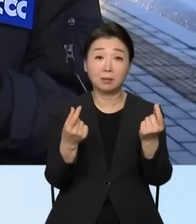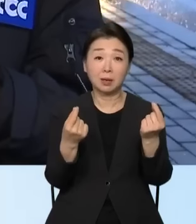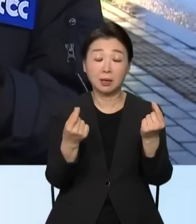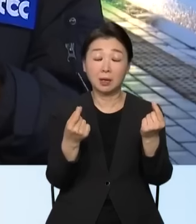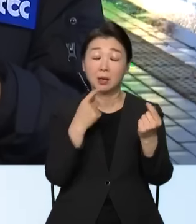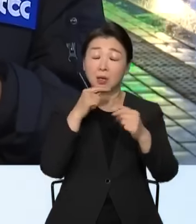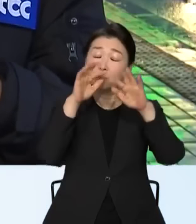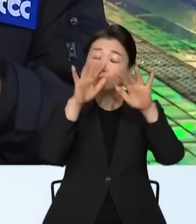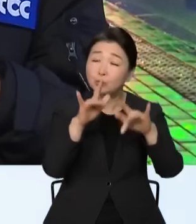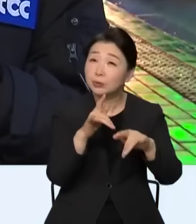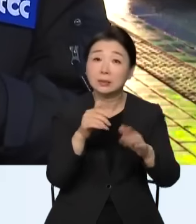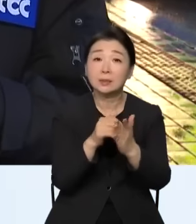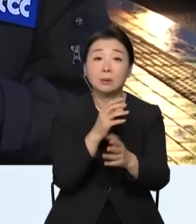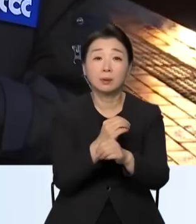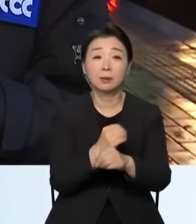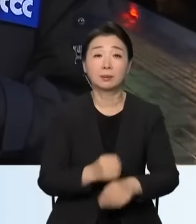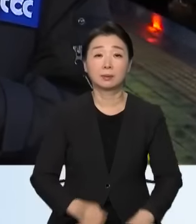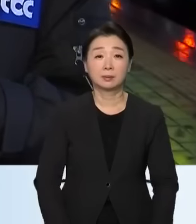언제까지 내립니까?